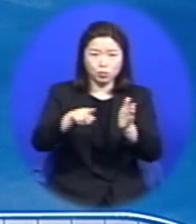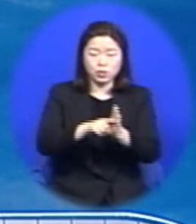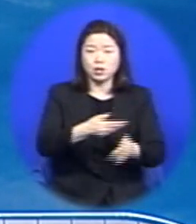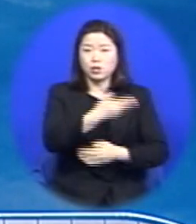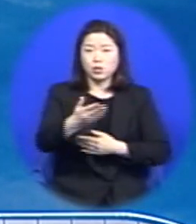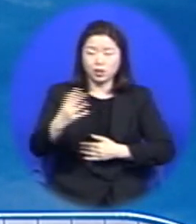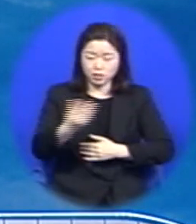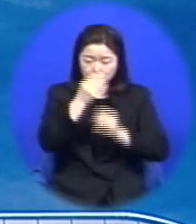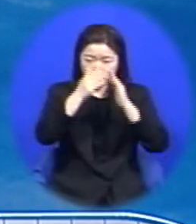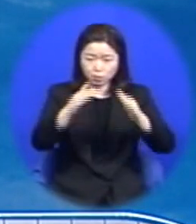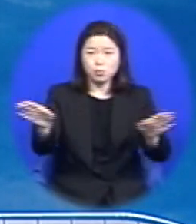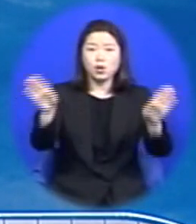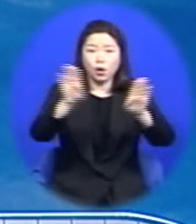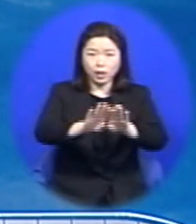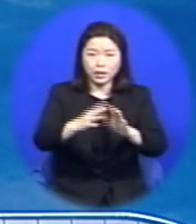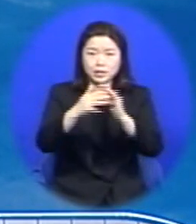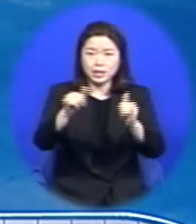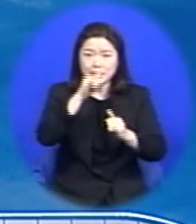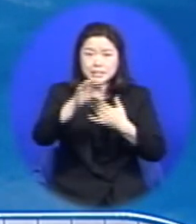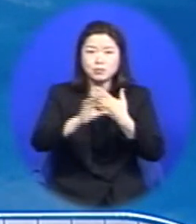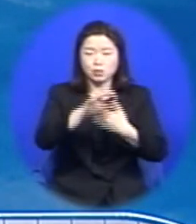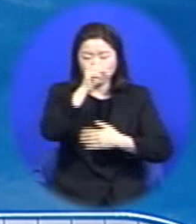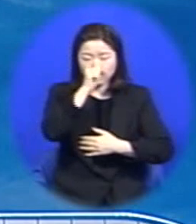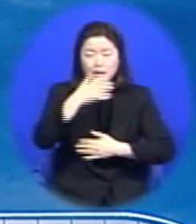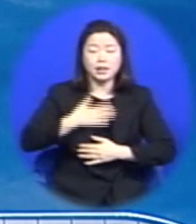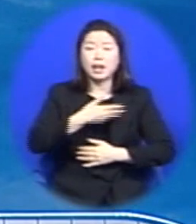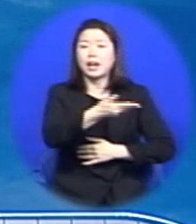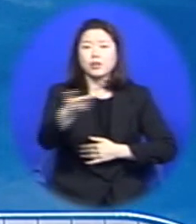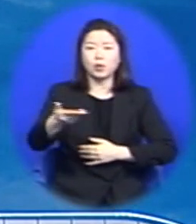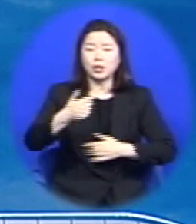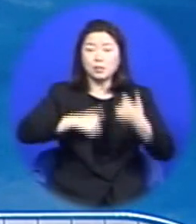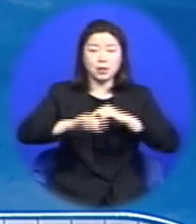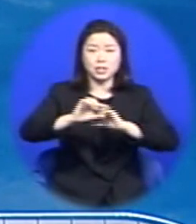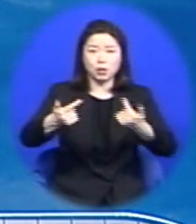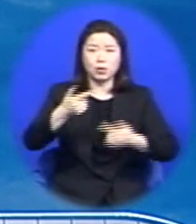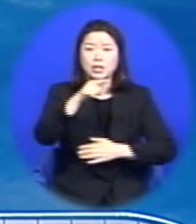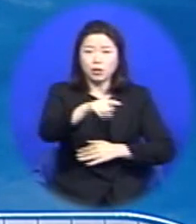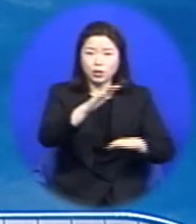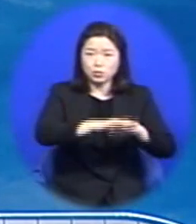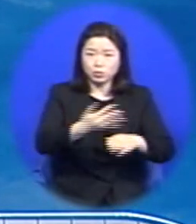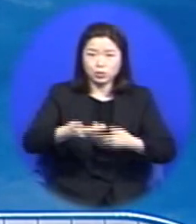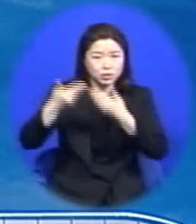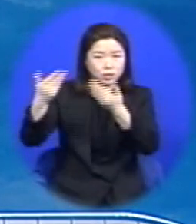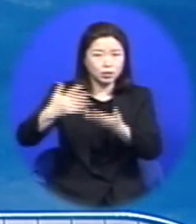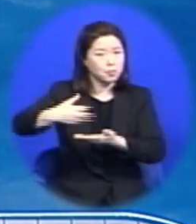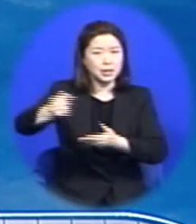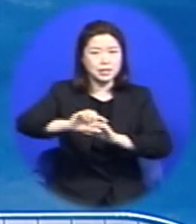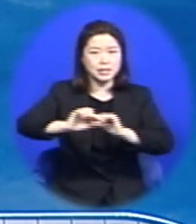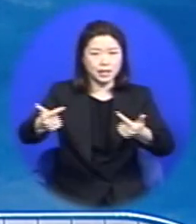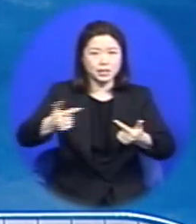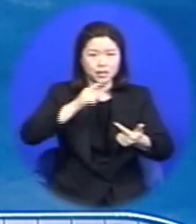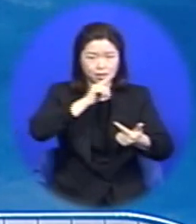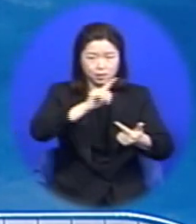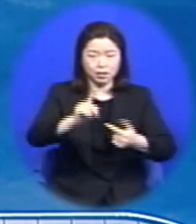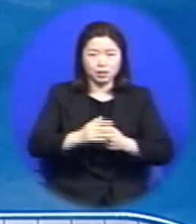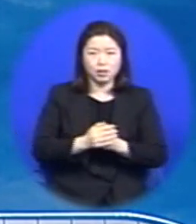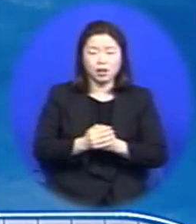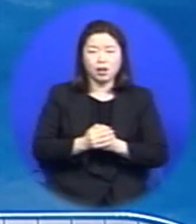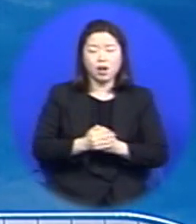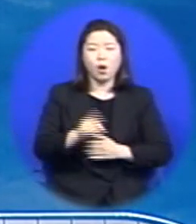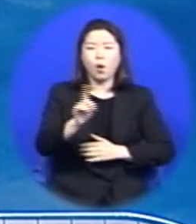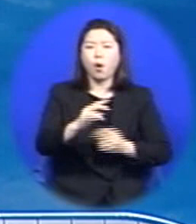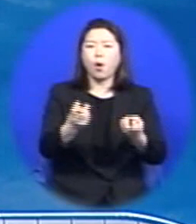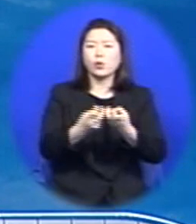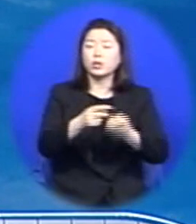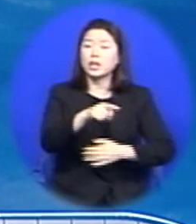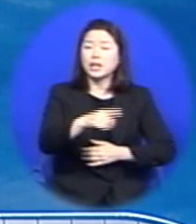있었으면 좋겠도다. 내가 너희를 기뻐하지 아니하며 너희가 손으로 드리는 것을 받지도 아니하리라. 어떻게 이것이